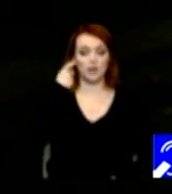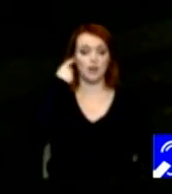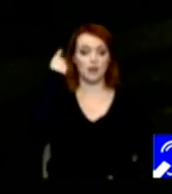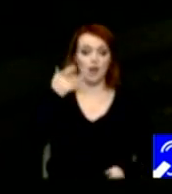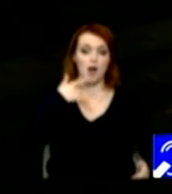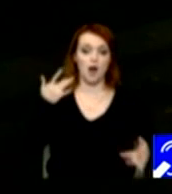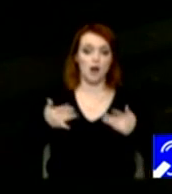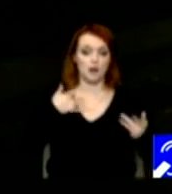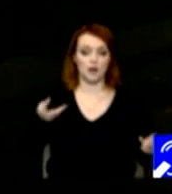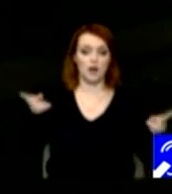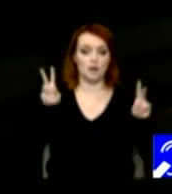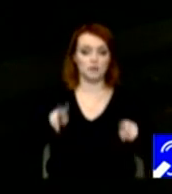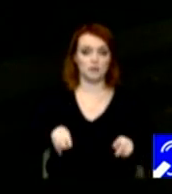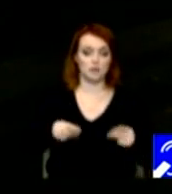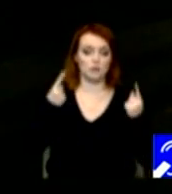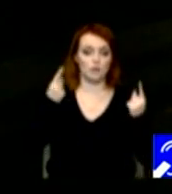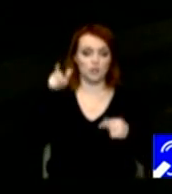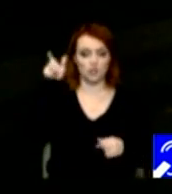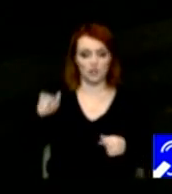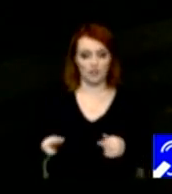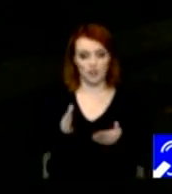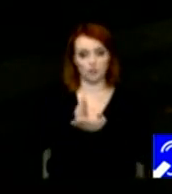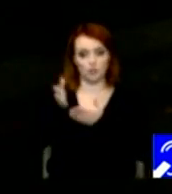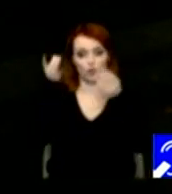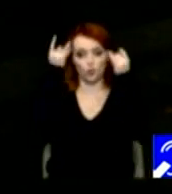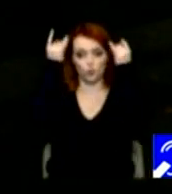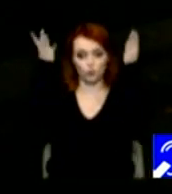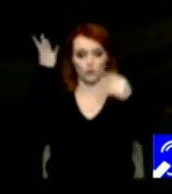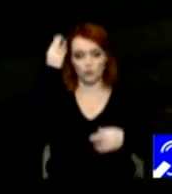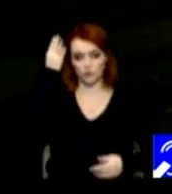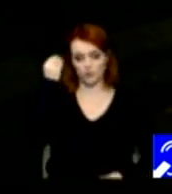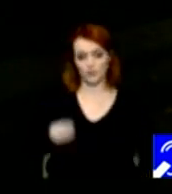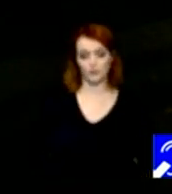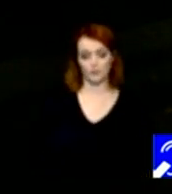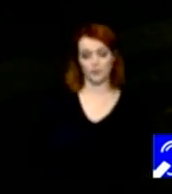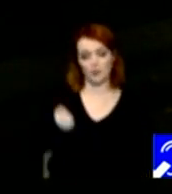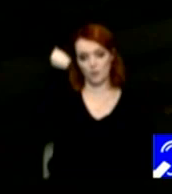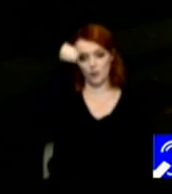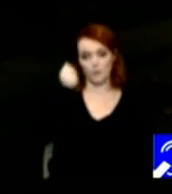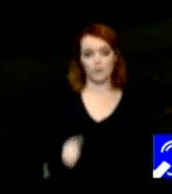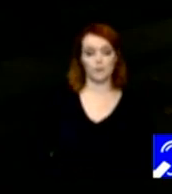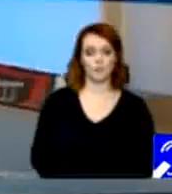artista va ramane un nume de referinta in asta basarabeana atât de aici La revedere